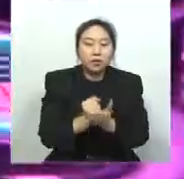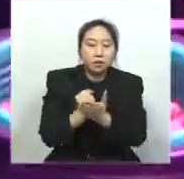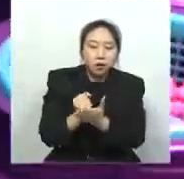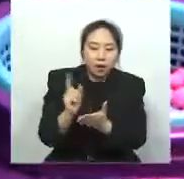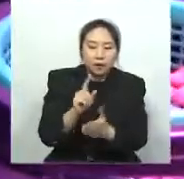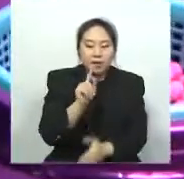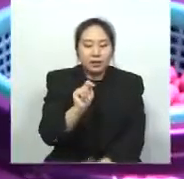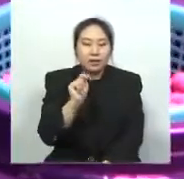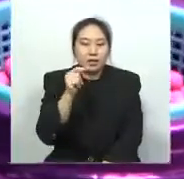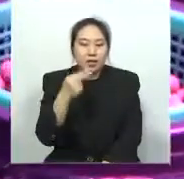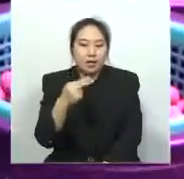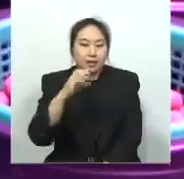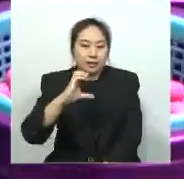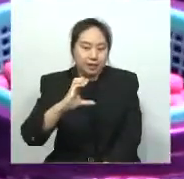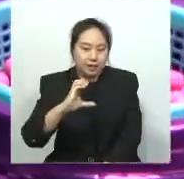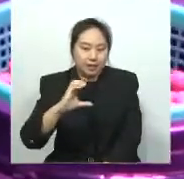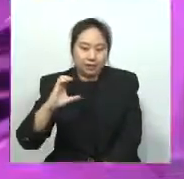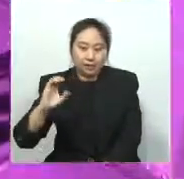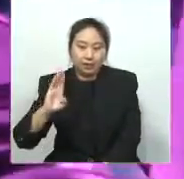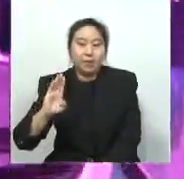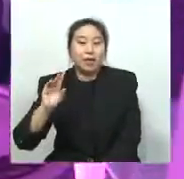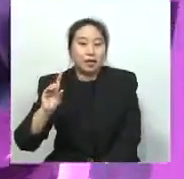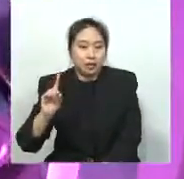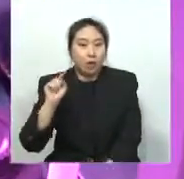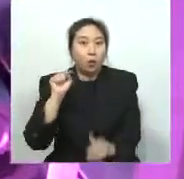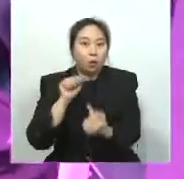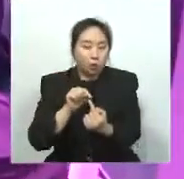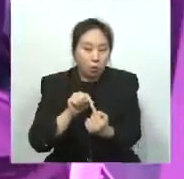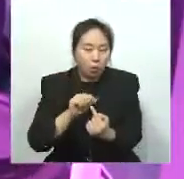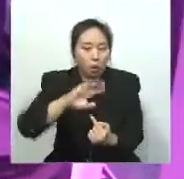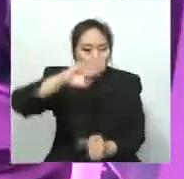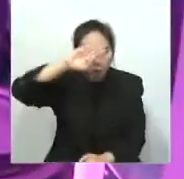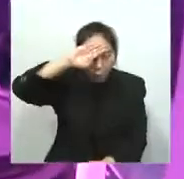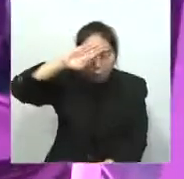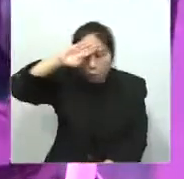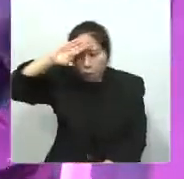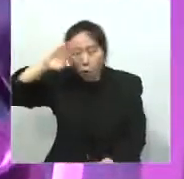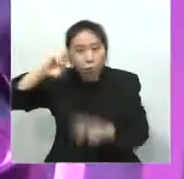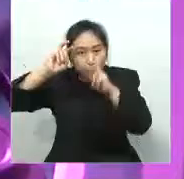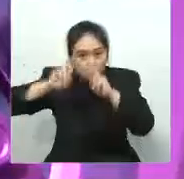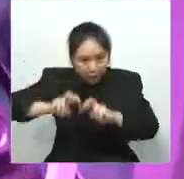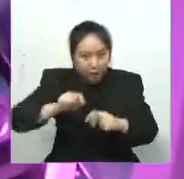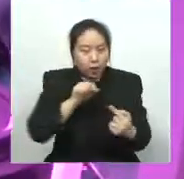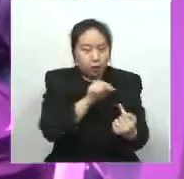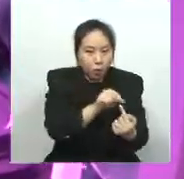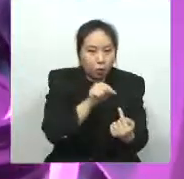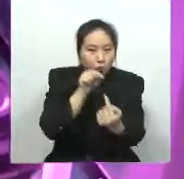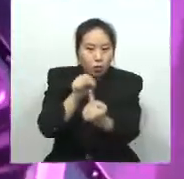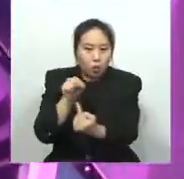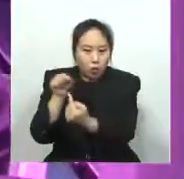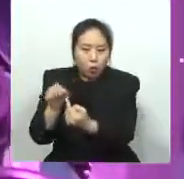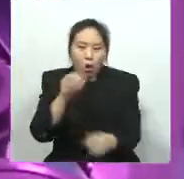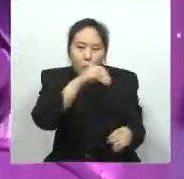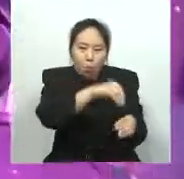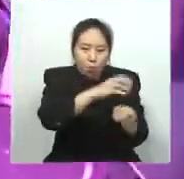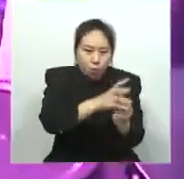คือ THC และ CBD เหมาะสมกับแต่ละโรคที่จะทำการศึกษาวิจัยใช้ระยะเวลาในการปลู